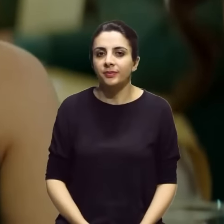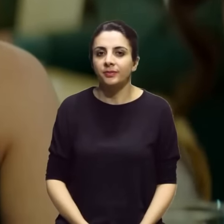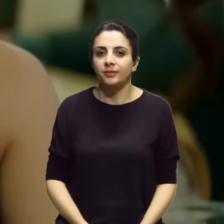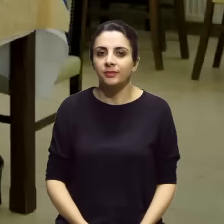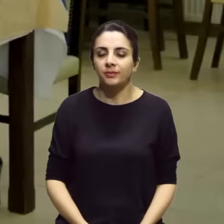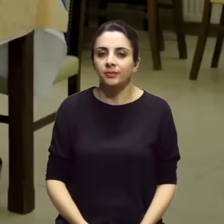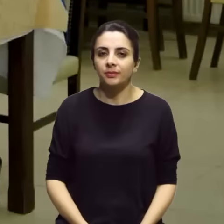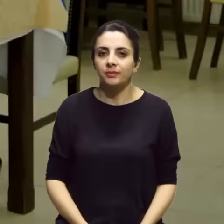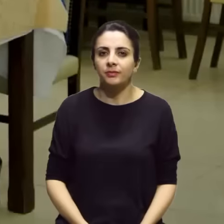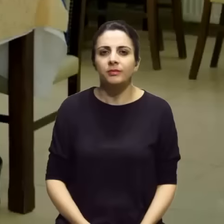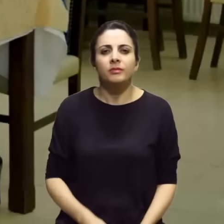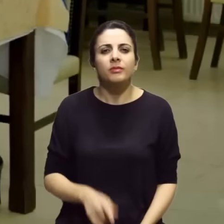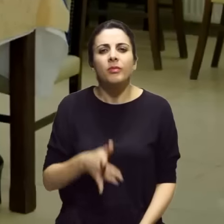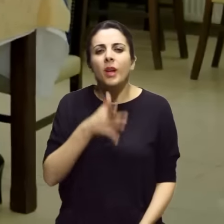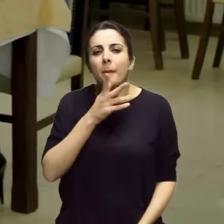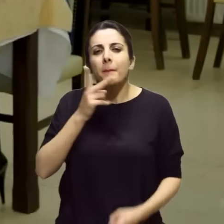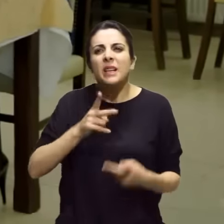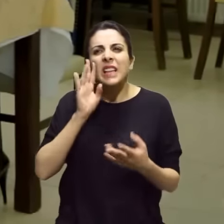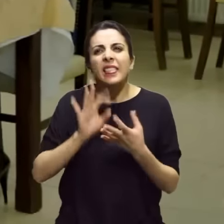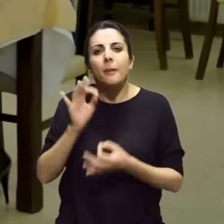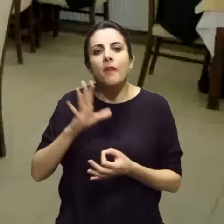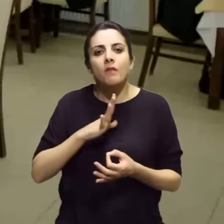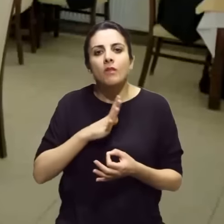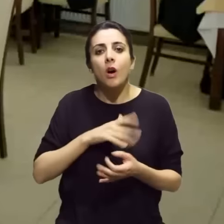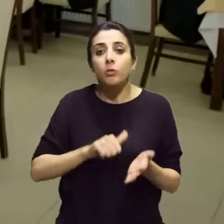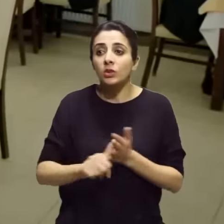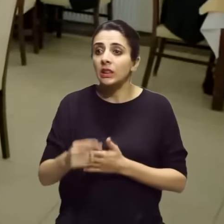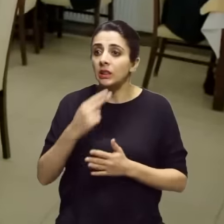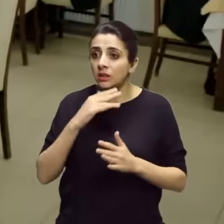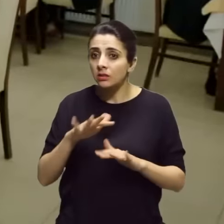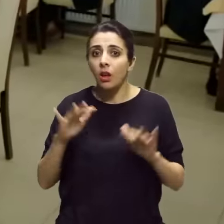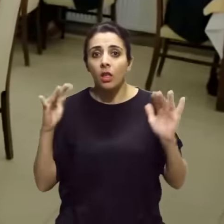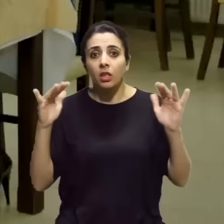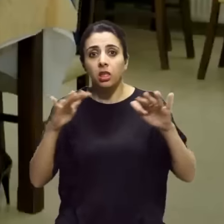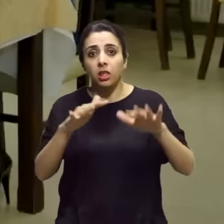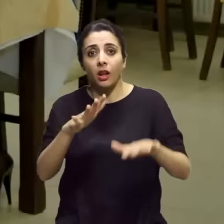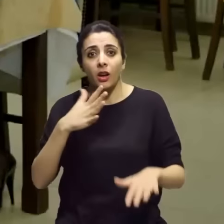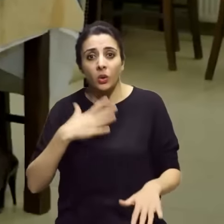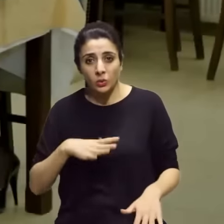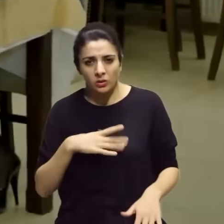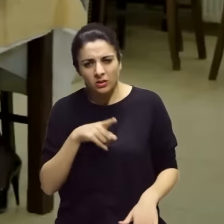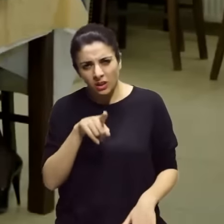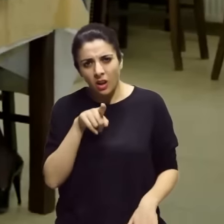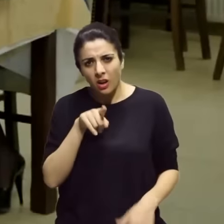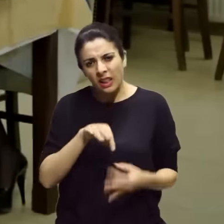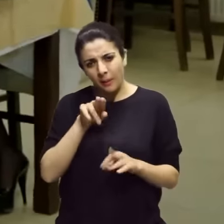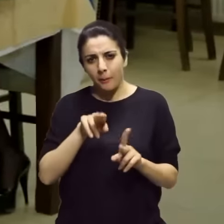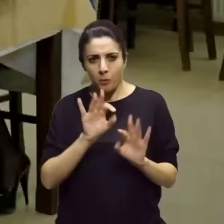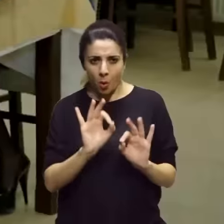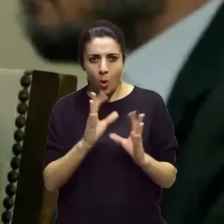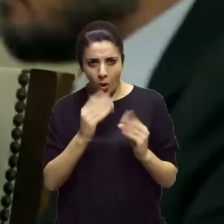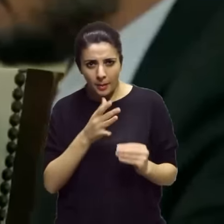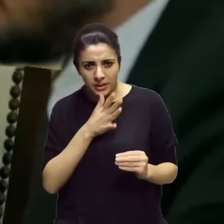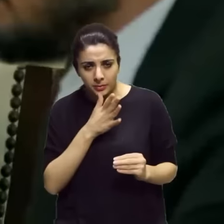zoraki gülümsediler. Hani böyle bazı tipler vardır. Böyle ortamdaki bütün kızlar böyle onunla ilgilensin falan isterler. Sen acaba öyle bir tip olabilir misin